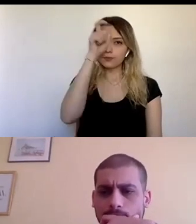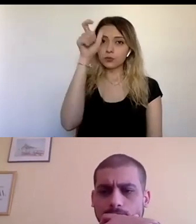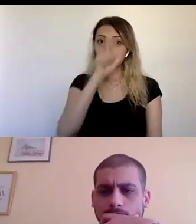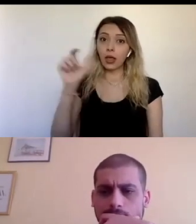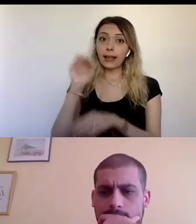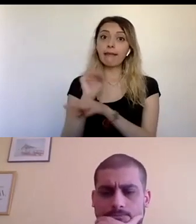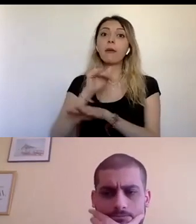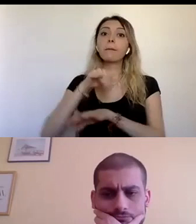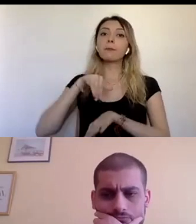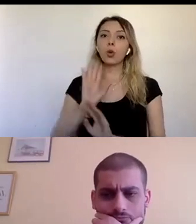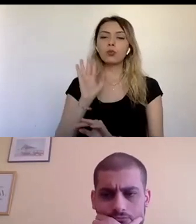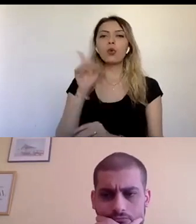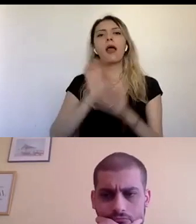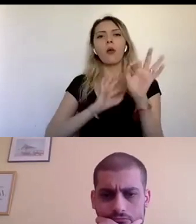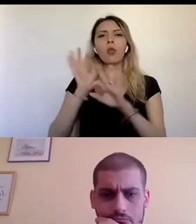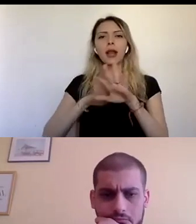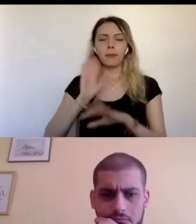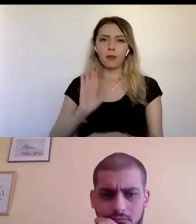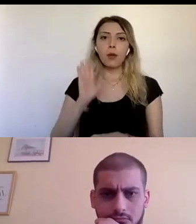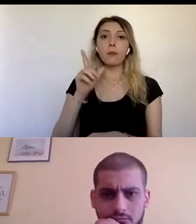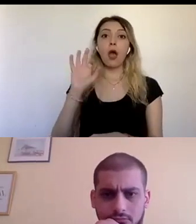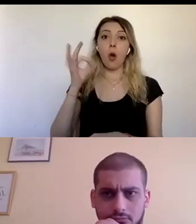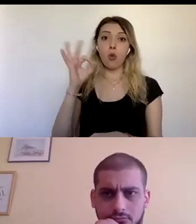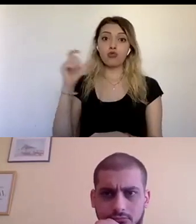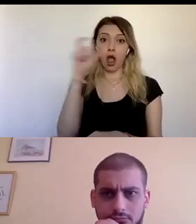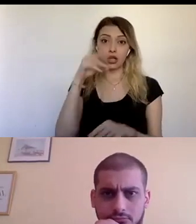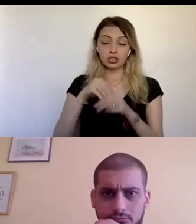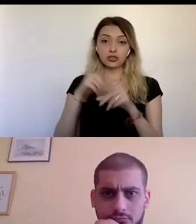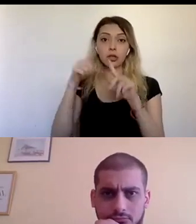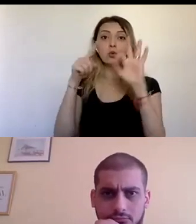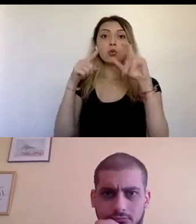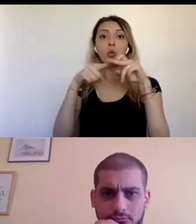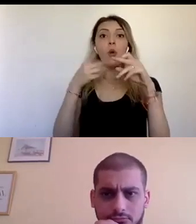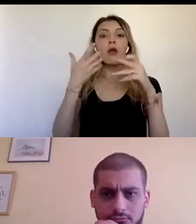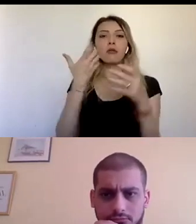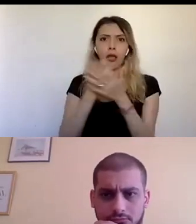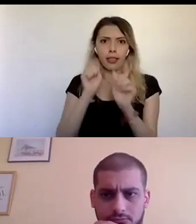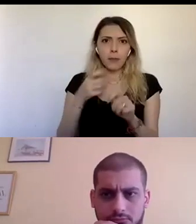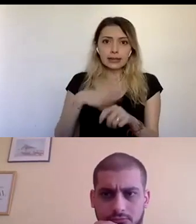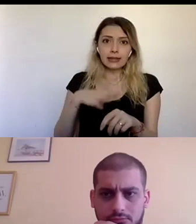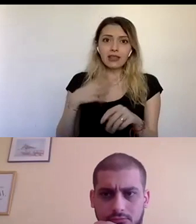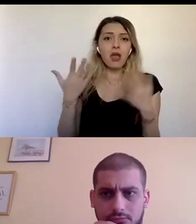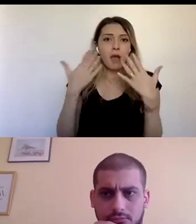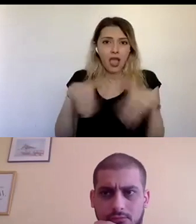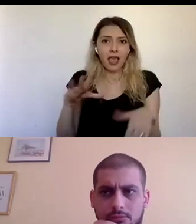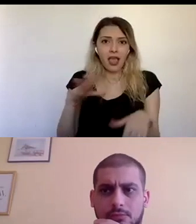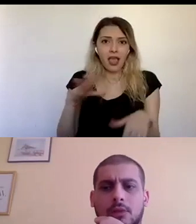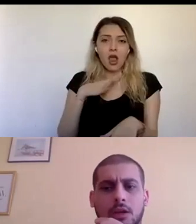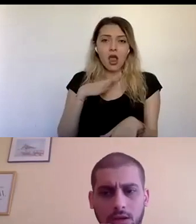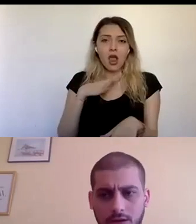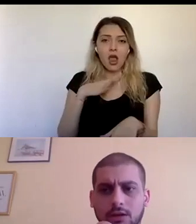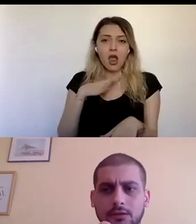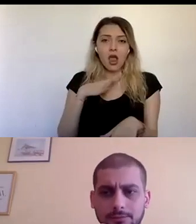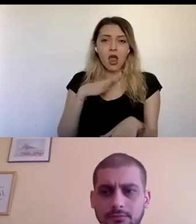son oradayken Ocak ayında Tor indirmeyi denediğimde engelli olduğunu görmüştüm. Hala öyleyse nasıl indirilebilir